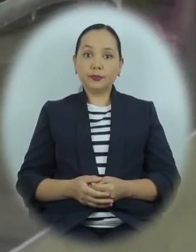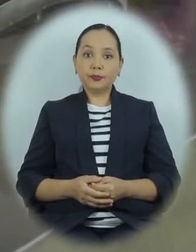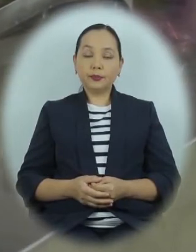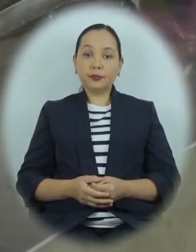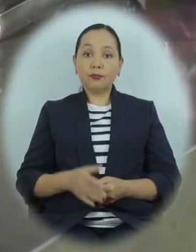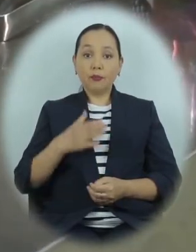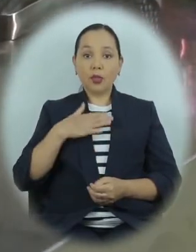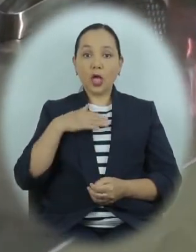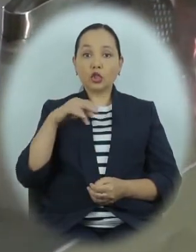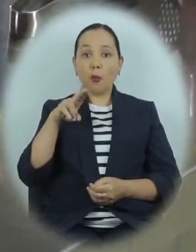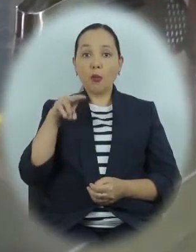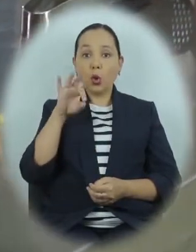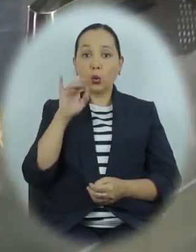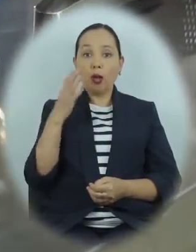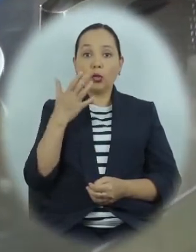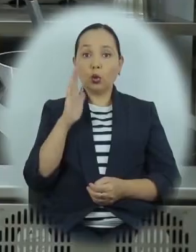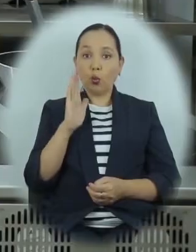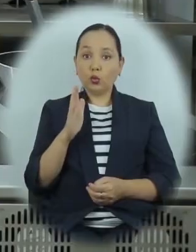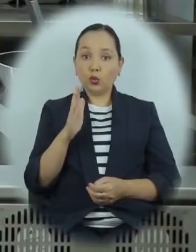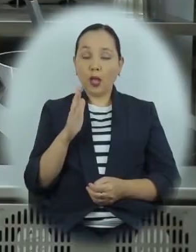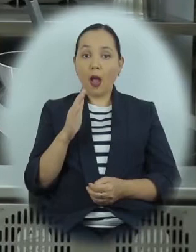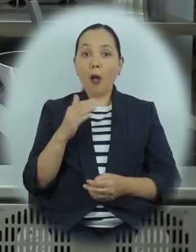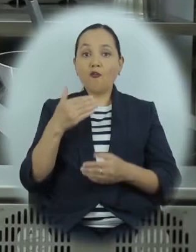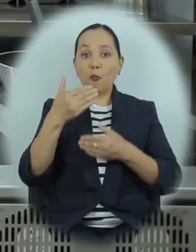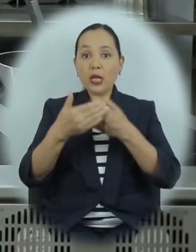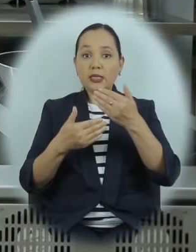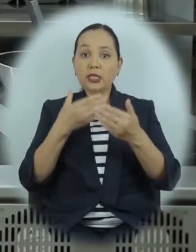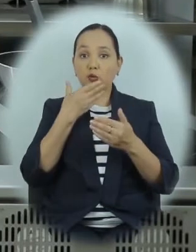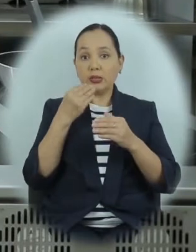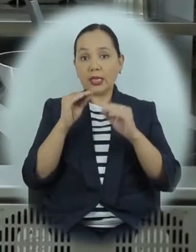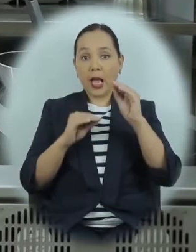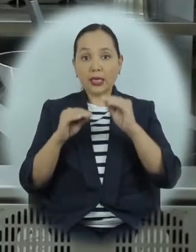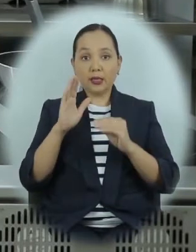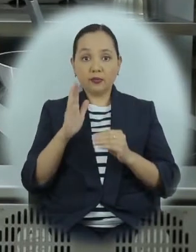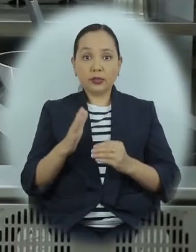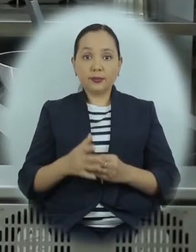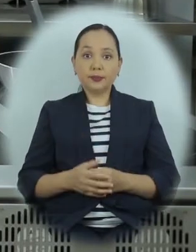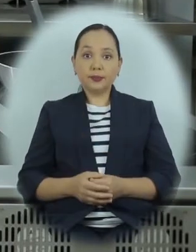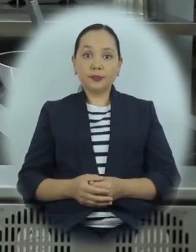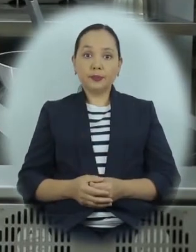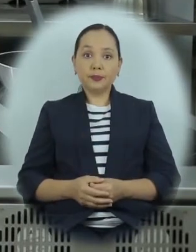в наше блюдо, которое будем в последующем декорировать.